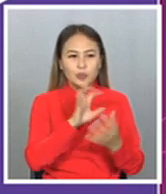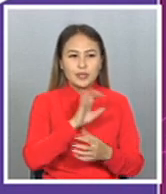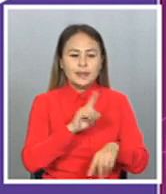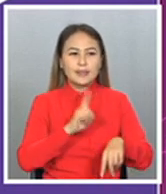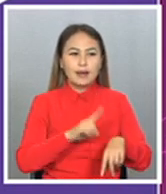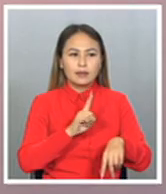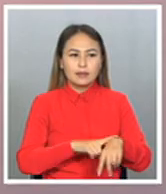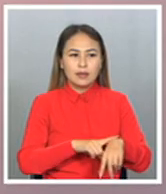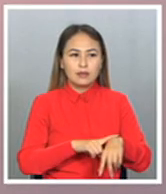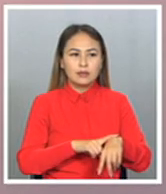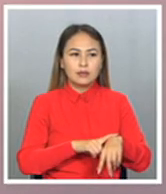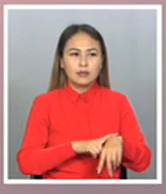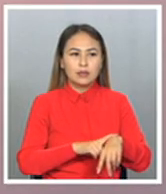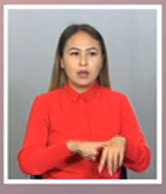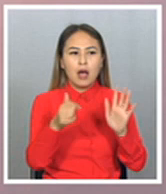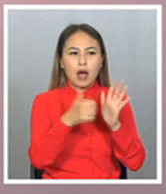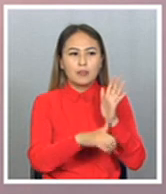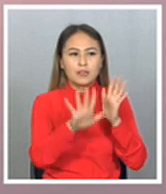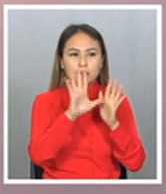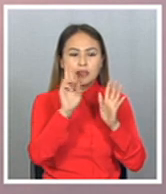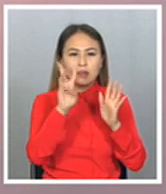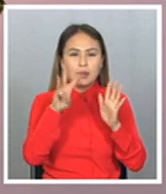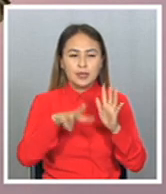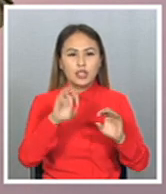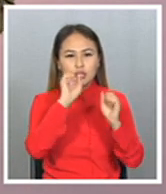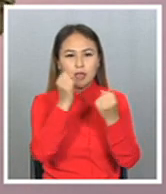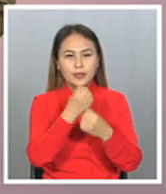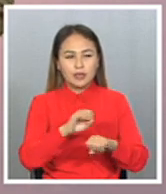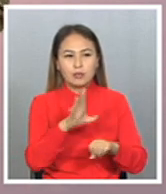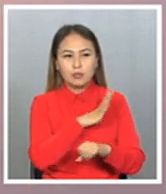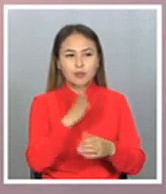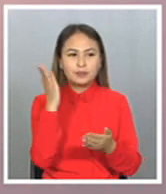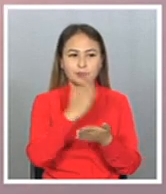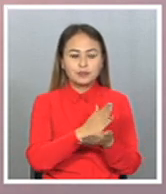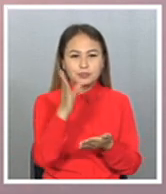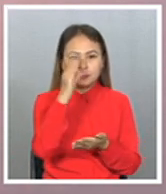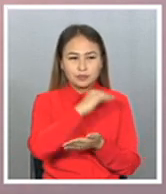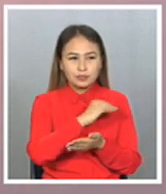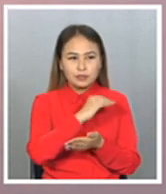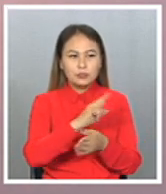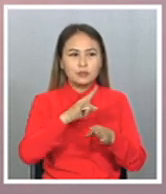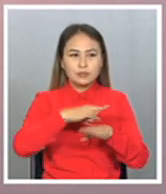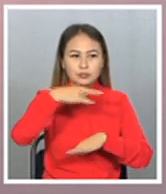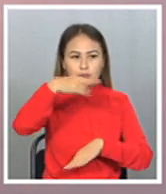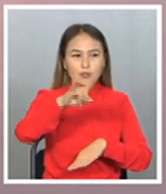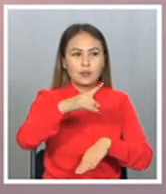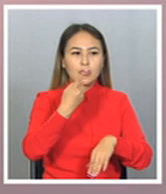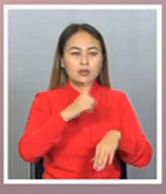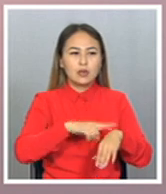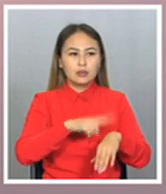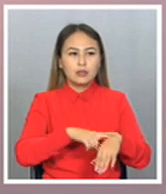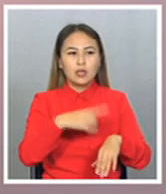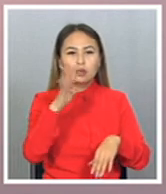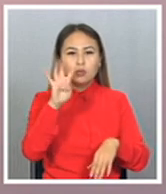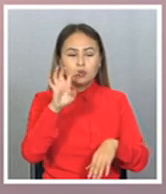сағатына 65 км жылдамдықпен жүруі мүмкін. Ұшақ сағатына